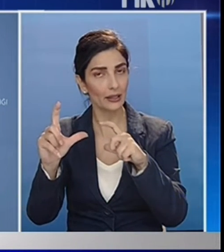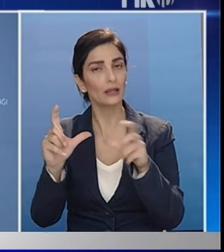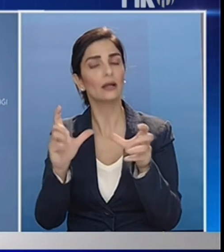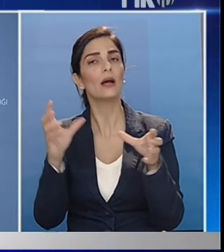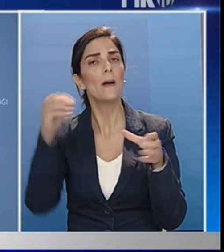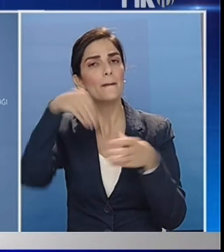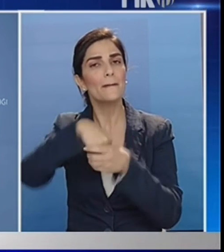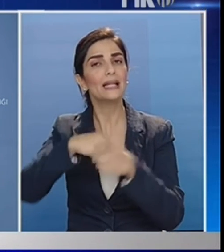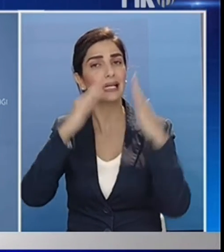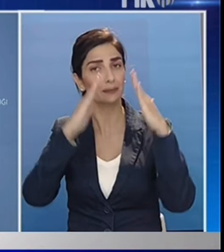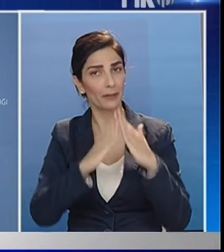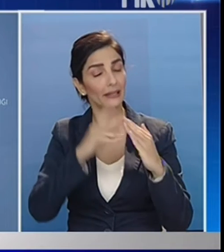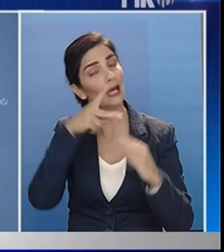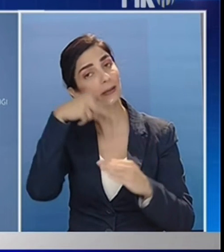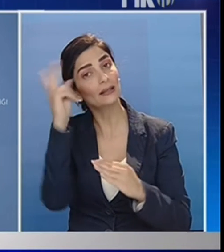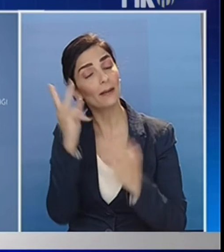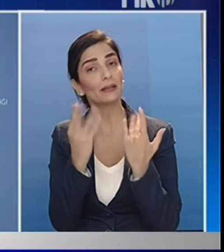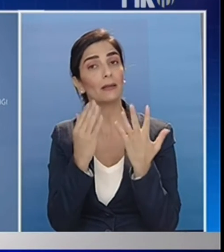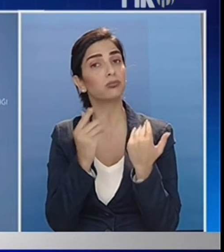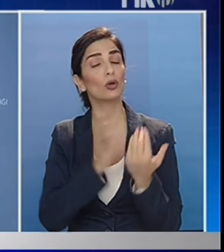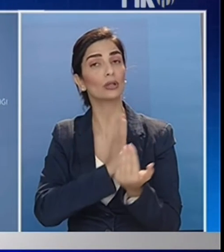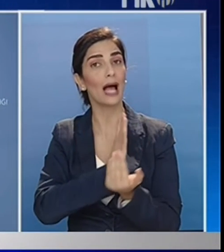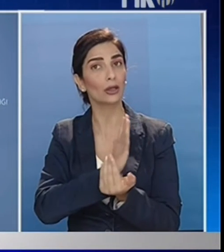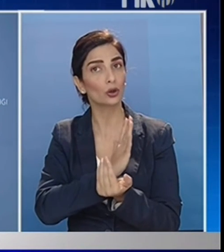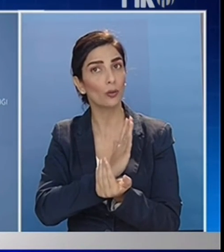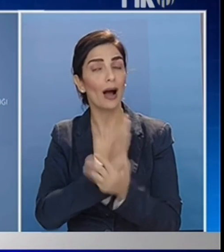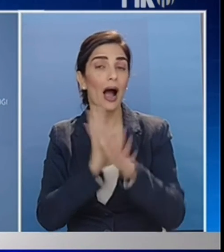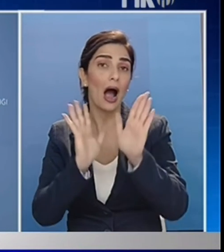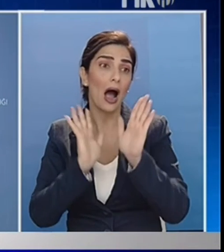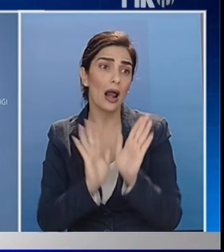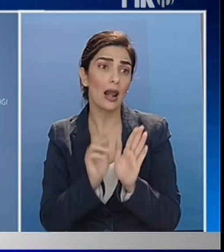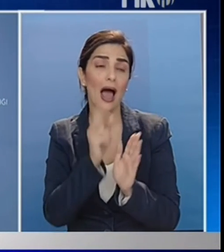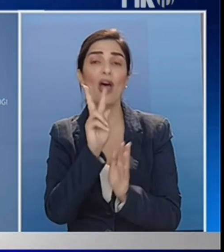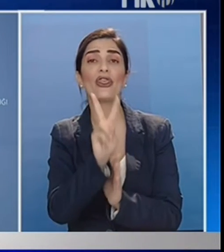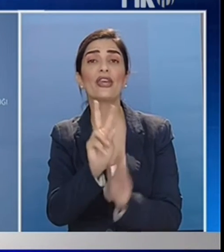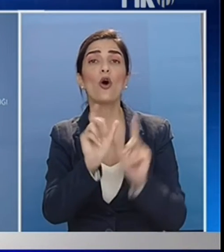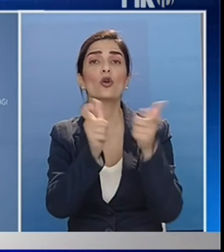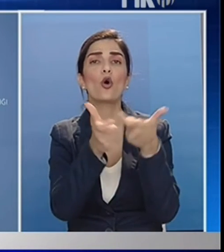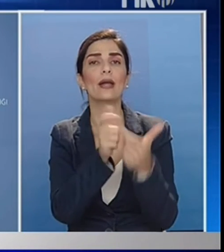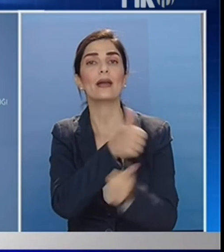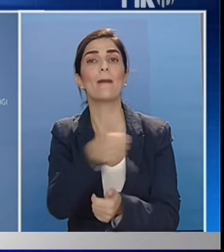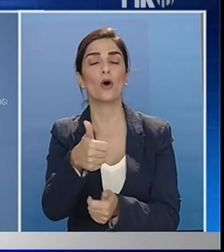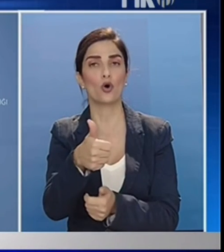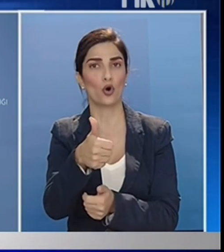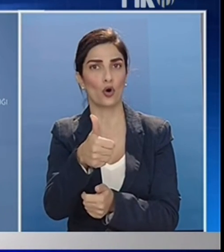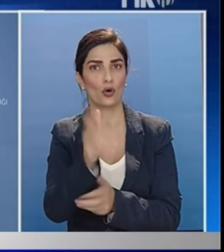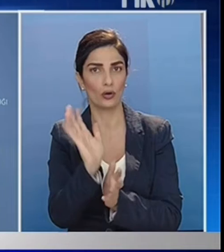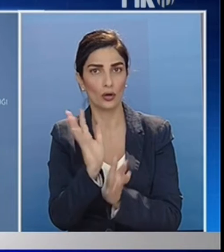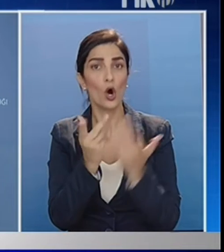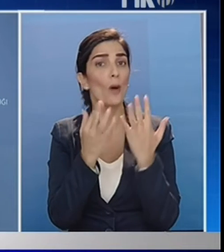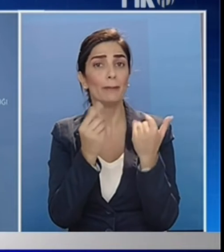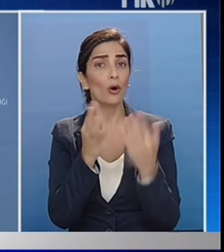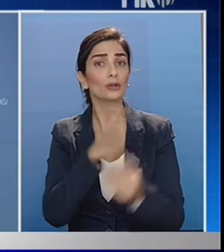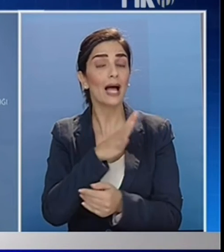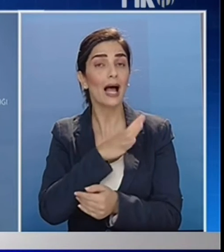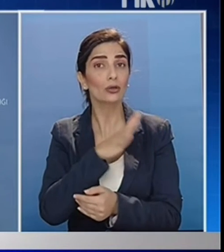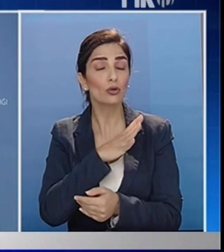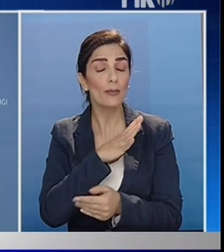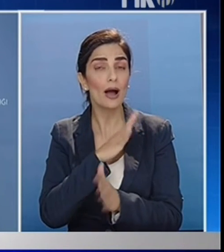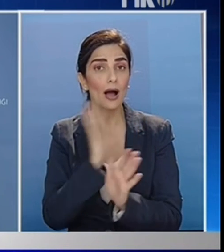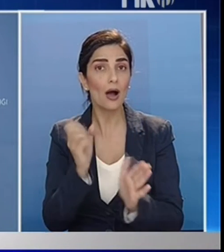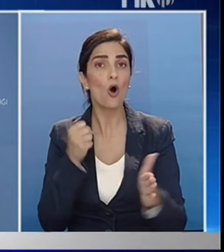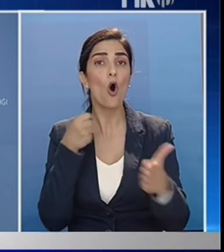οικίες ατόμων, νοουμένου ότι προέρχονται μόνο από δύο οικογένειες και νοουμένου ότι ο συνολικός αριθμός των ατόμων στην οικία δεν